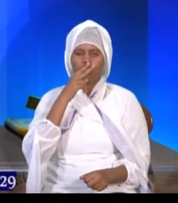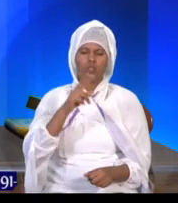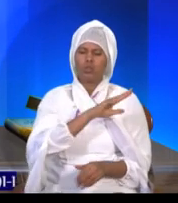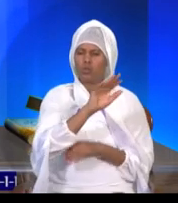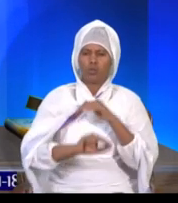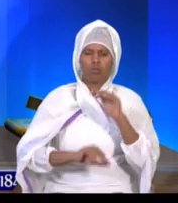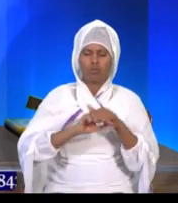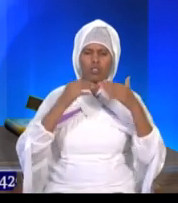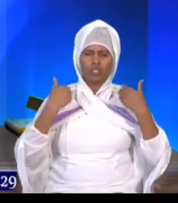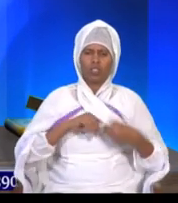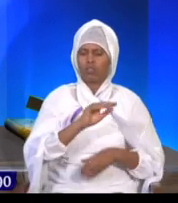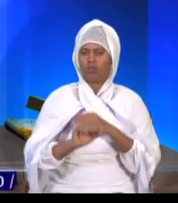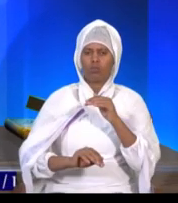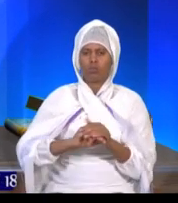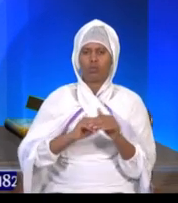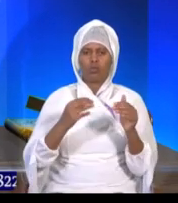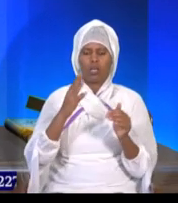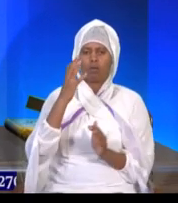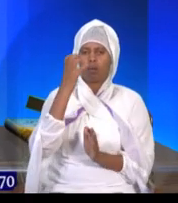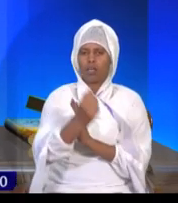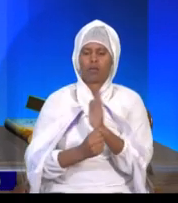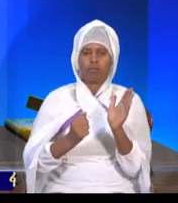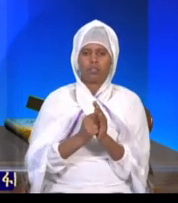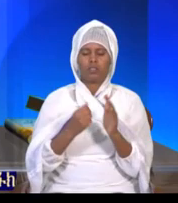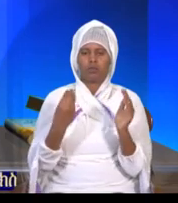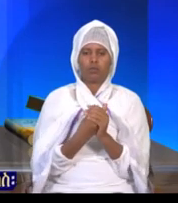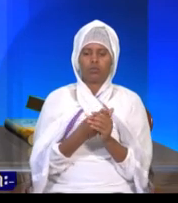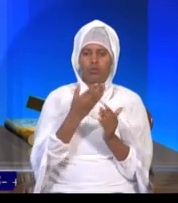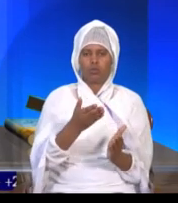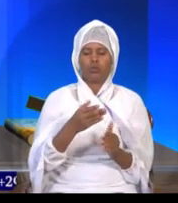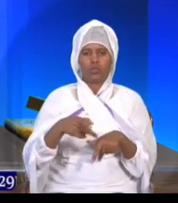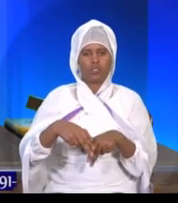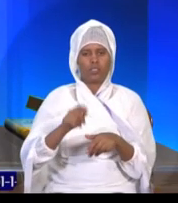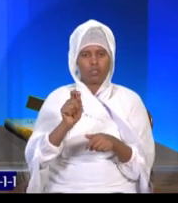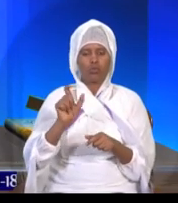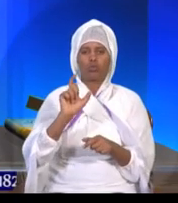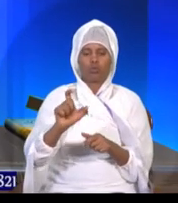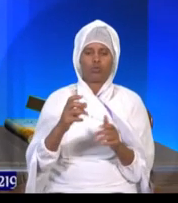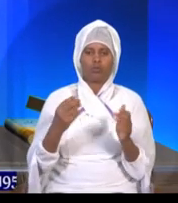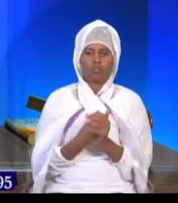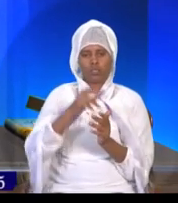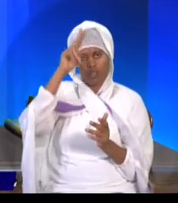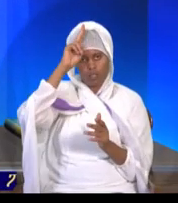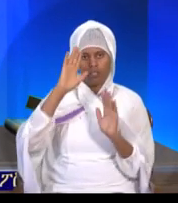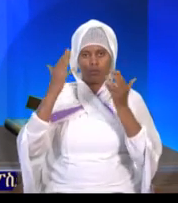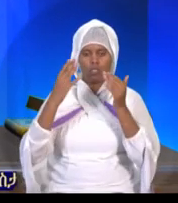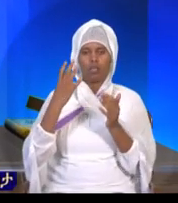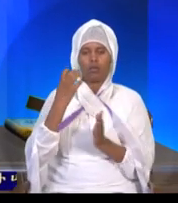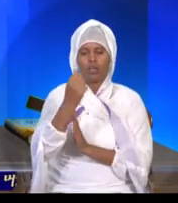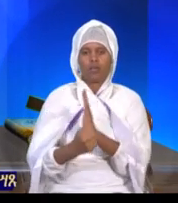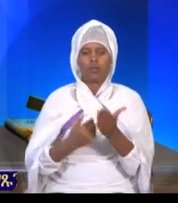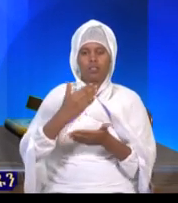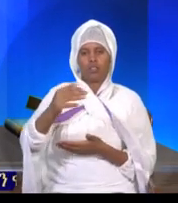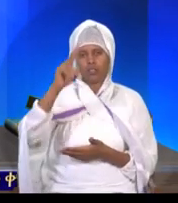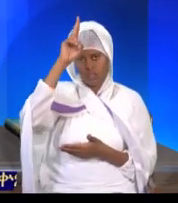ብዕንዳር ብዕንደራ ብቕትለት ኮታ ዘይፈፀሙ ሓጢኣት ኣይነበሮ ግዙእ ሰይጣን ነበረ ይብሎ ድሕሪ 4